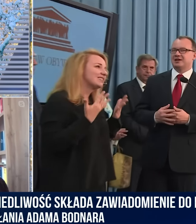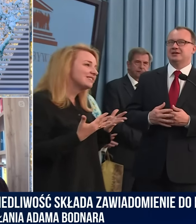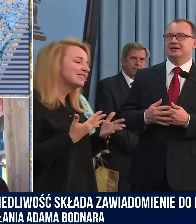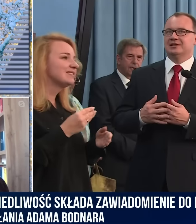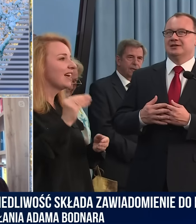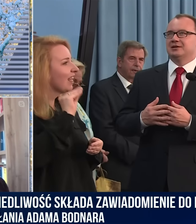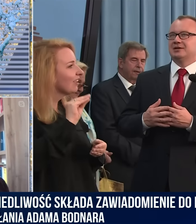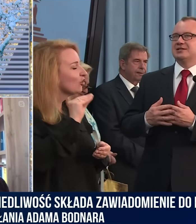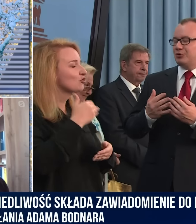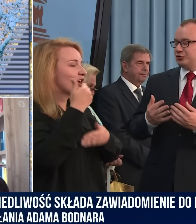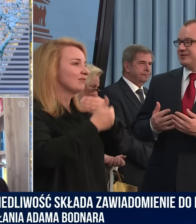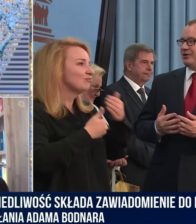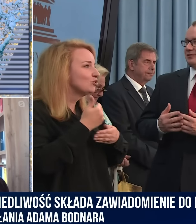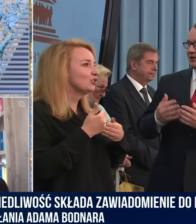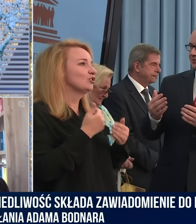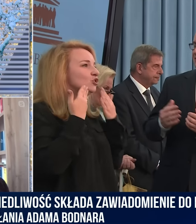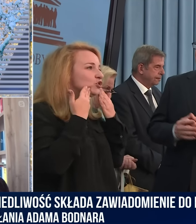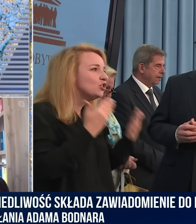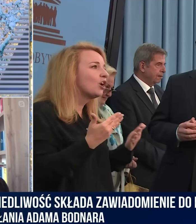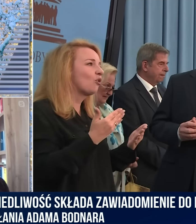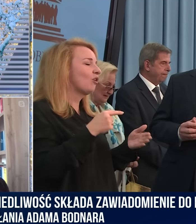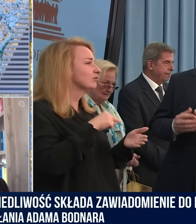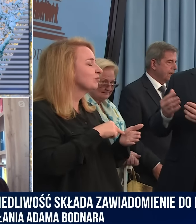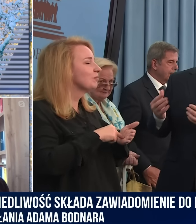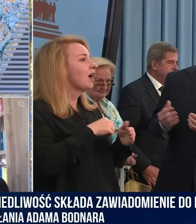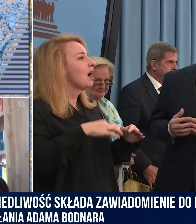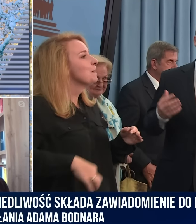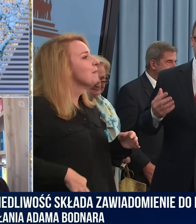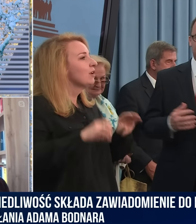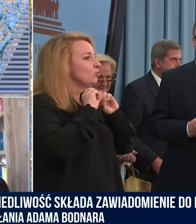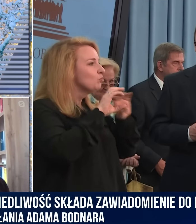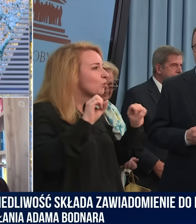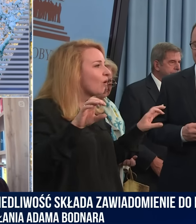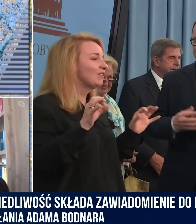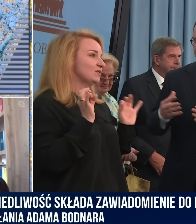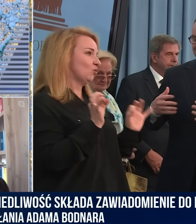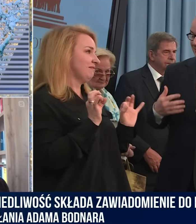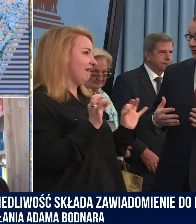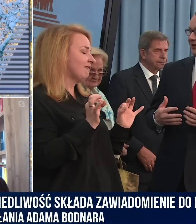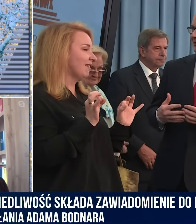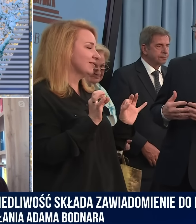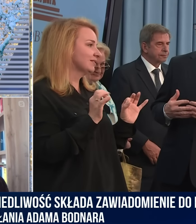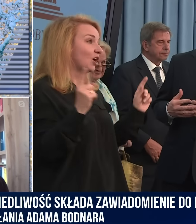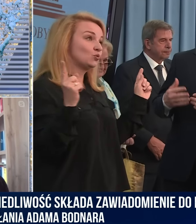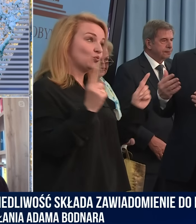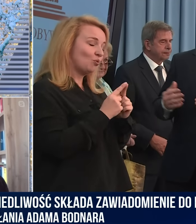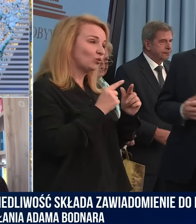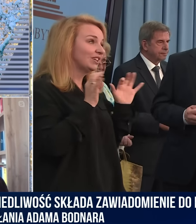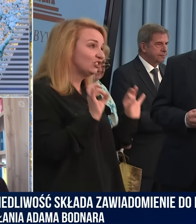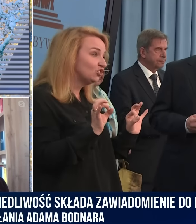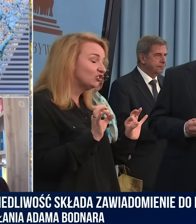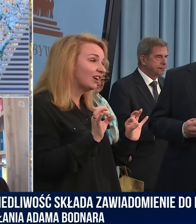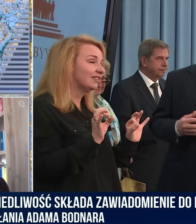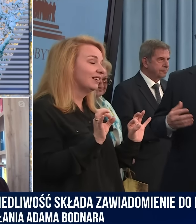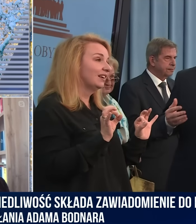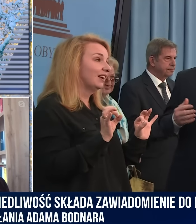są, to są jakby wpisane w scenariusz Platformy, że PiS będzie taką partią